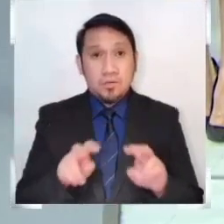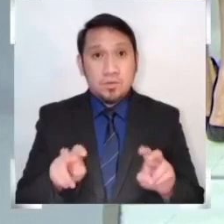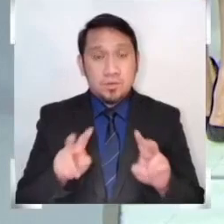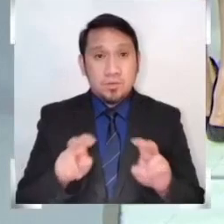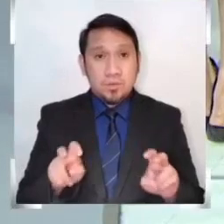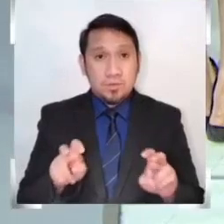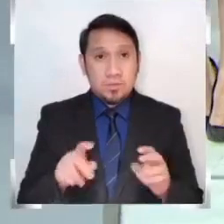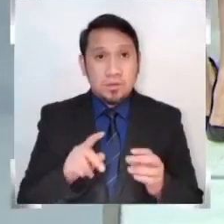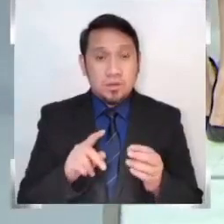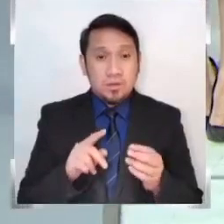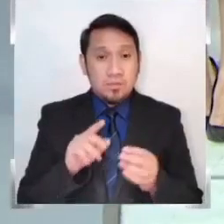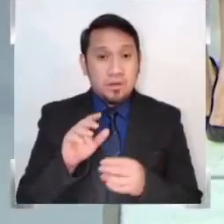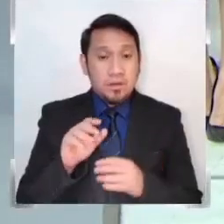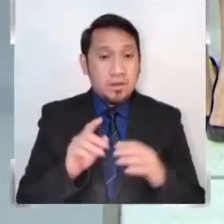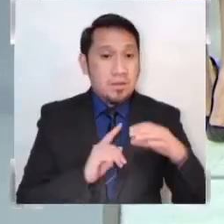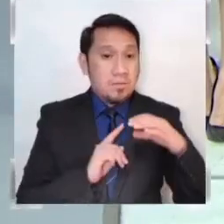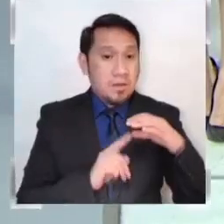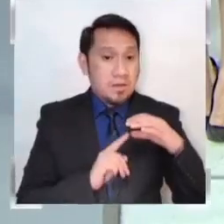ng ABS-CBN.